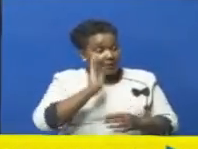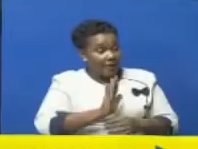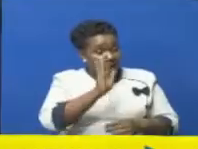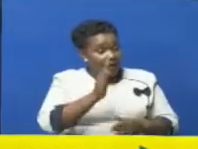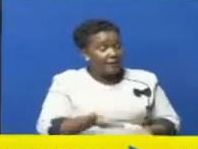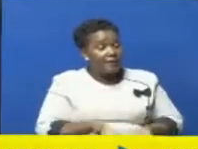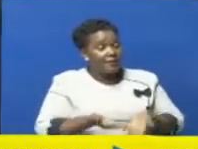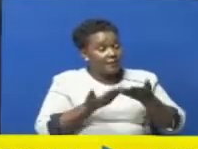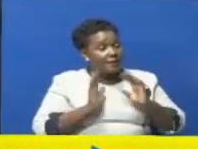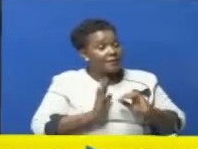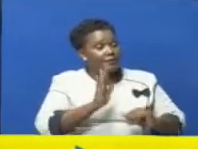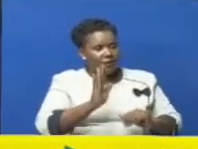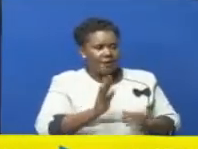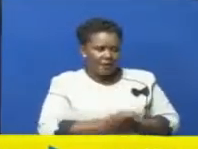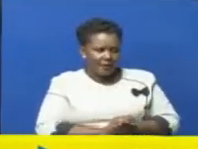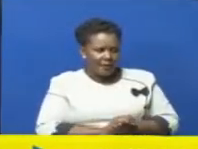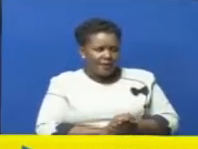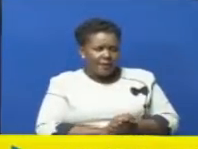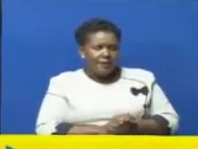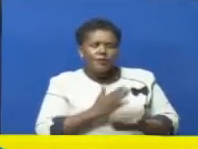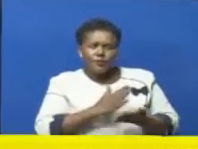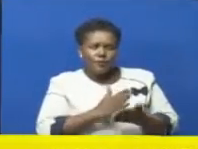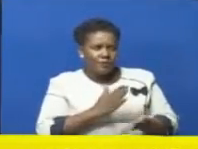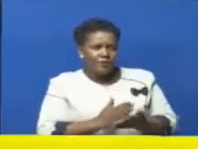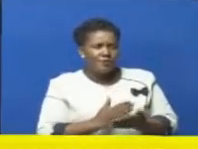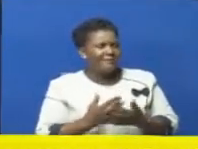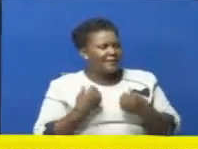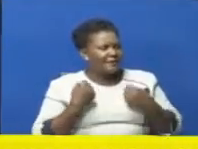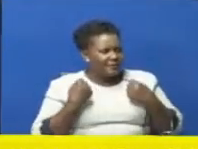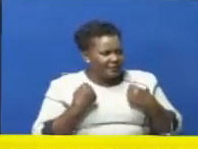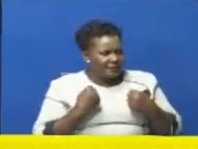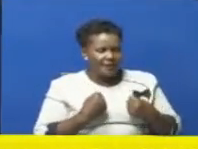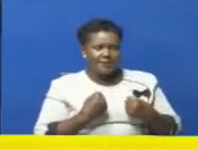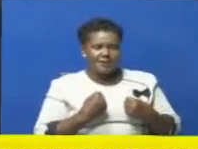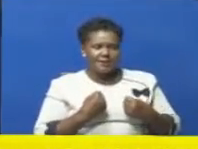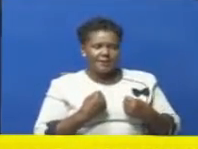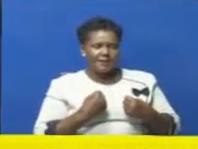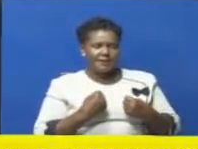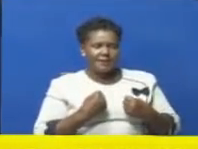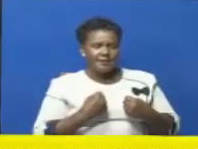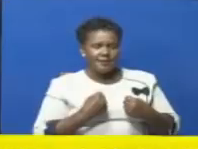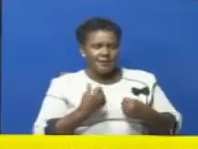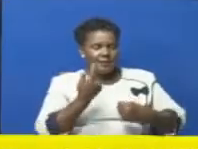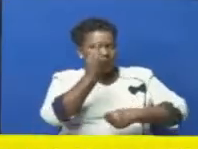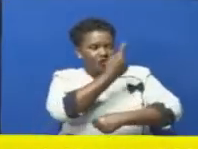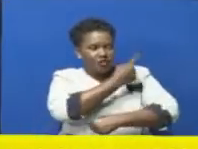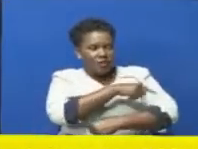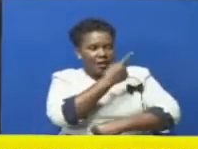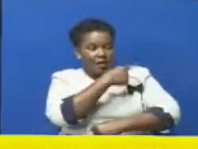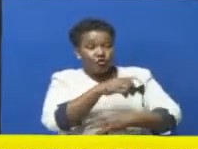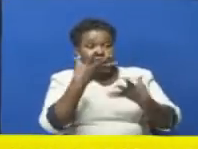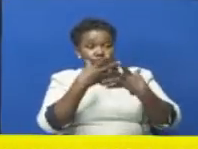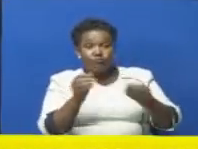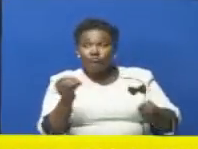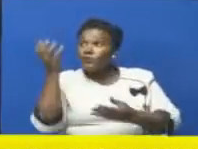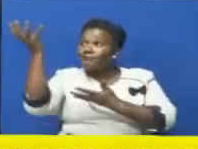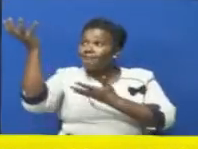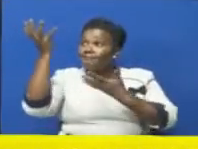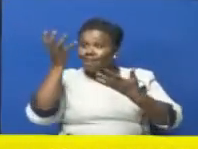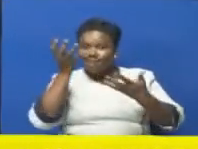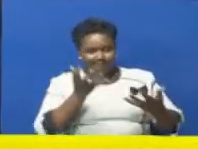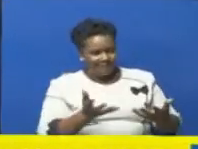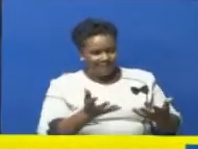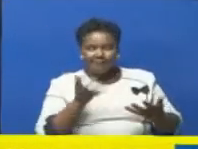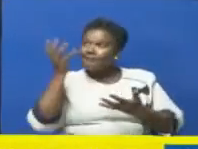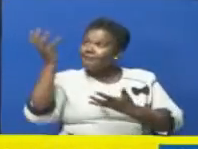kwa ujumla, kwa kazi aliyoifanya ya kuweza kusababisha kupata chanjo ya bure na kwa hiari. Lakini siku